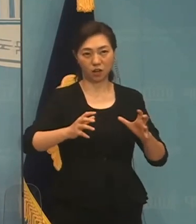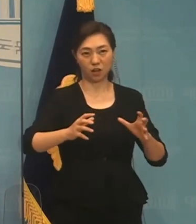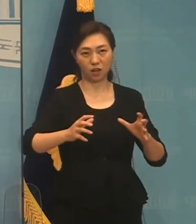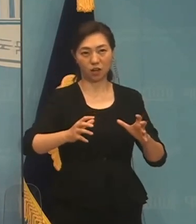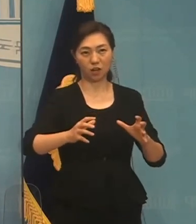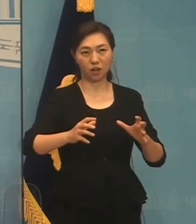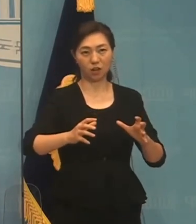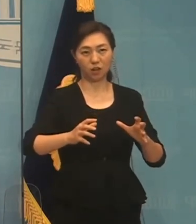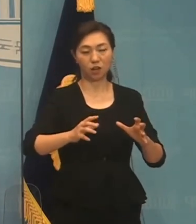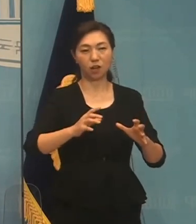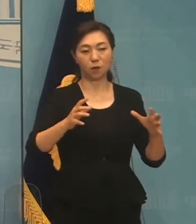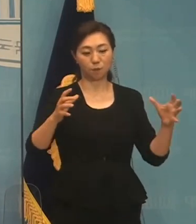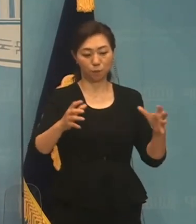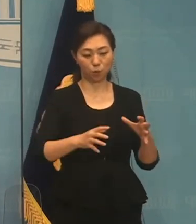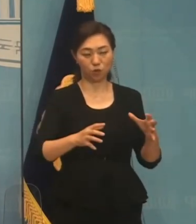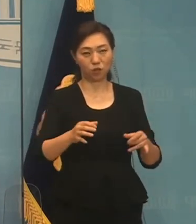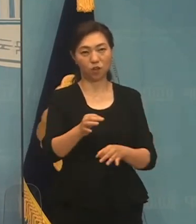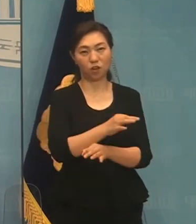경제 연합